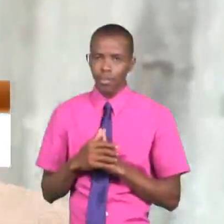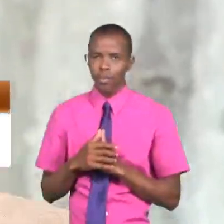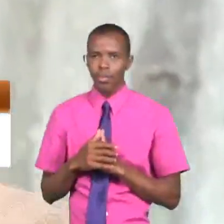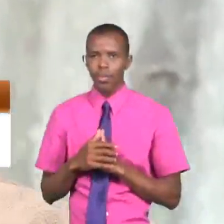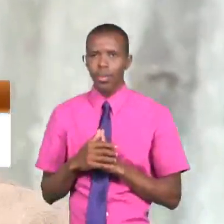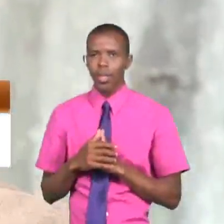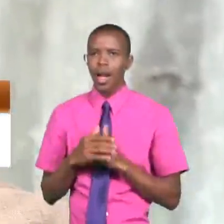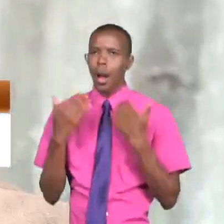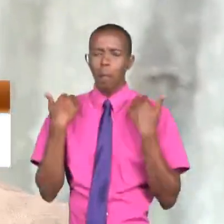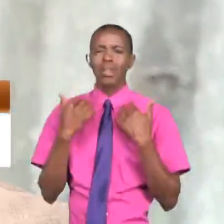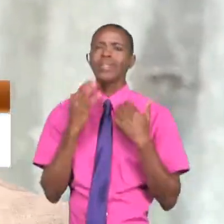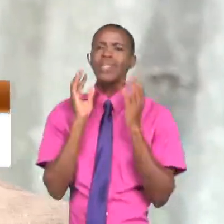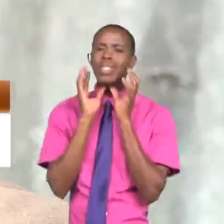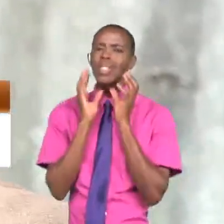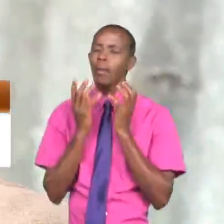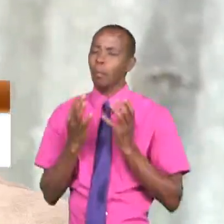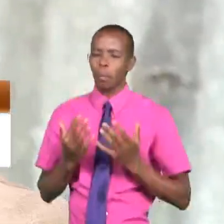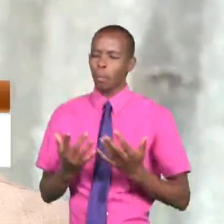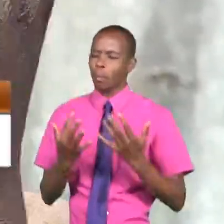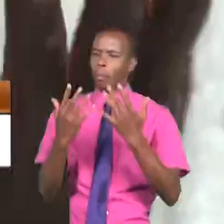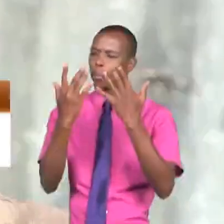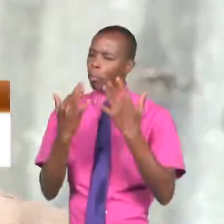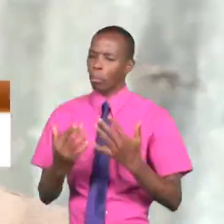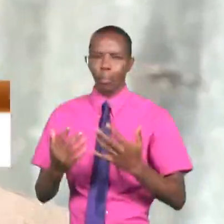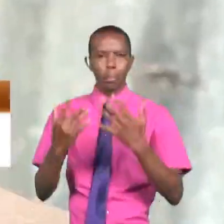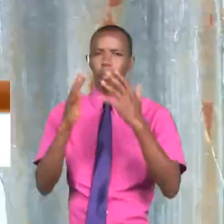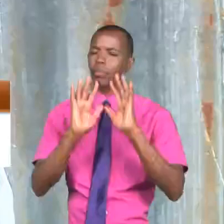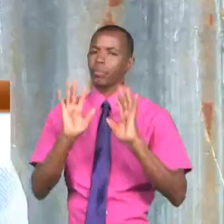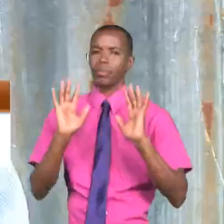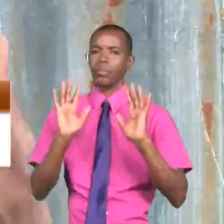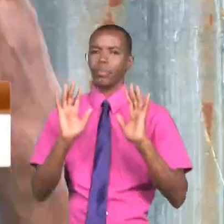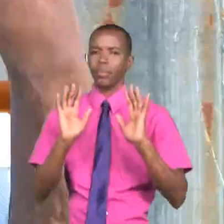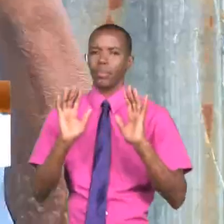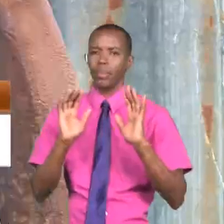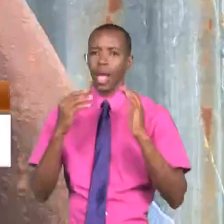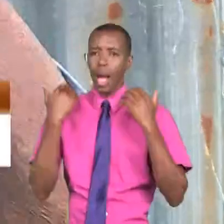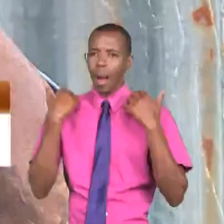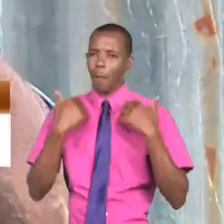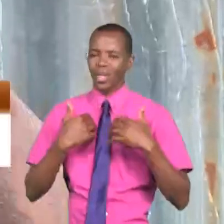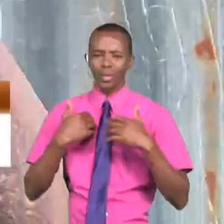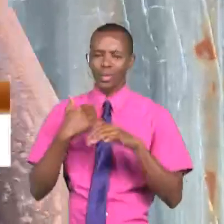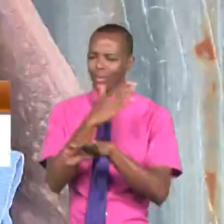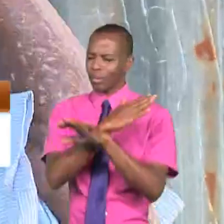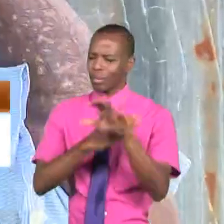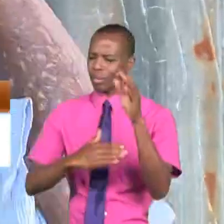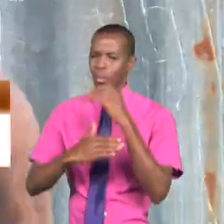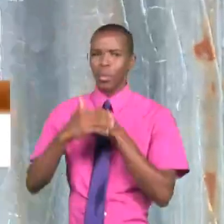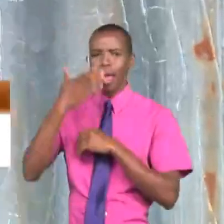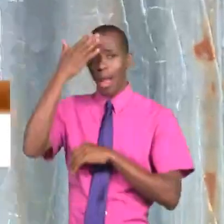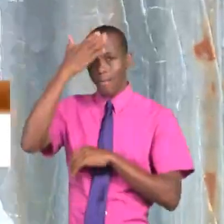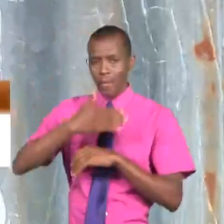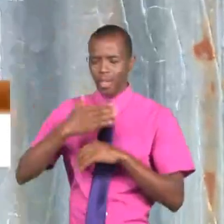Ilikuwa imeungua huko yote, hata nimefanya tu kumee ndefu bahati kwa Mwenyezi Mungu. Nilikuwa nimeumia vibaya, uso,